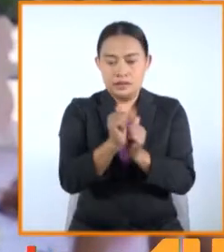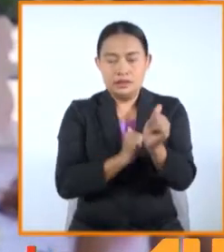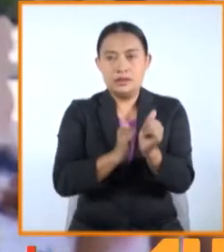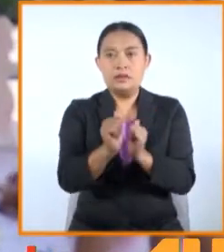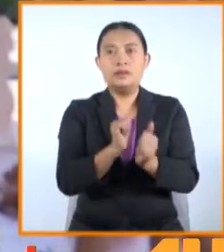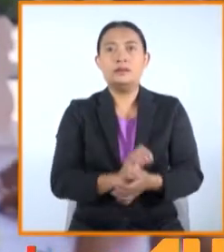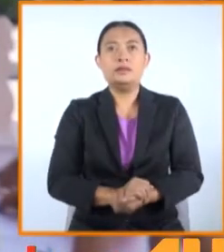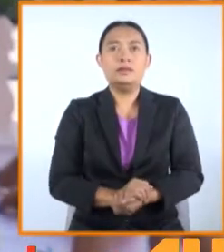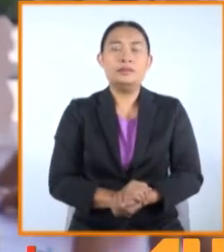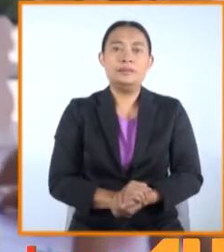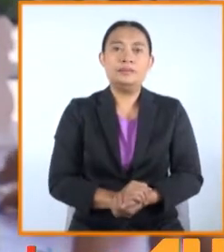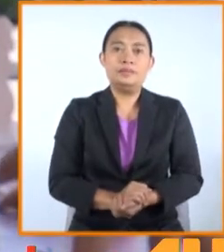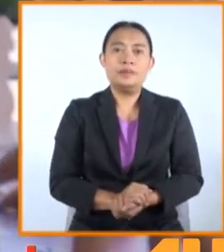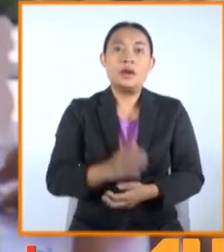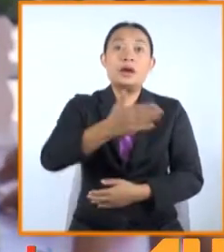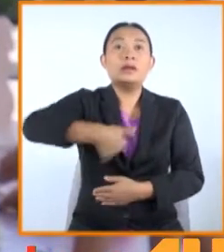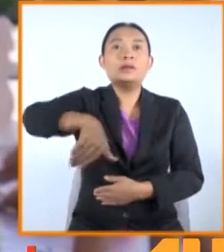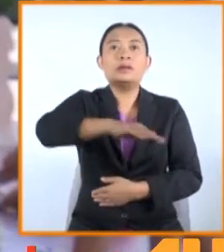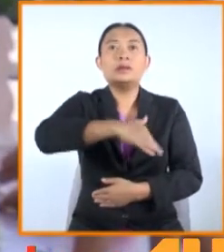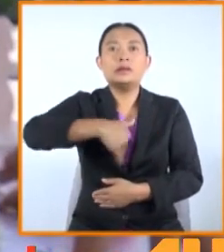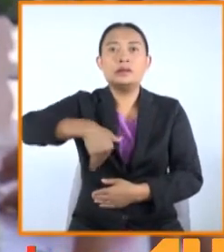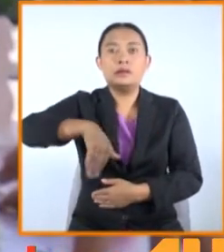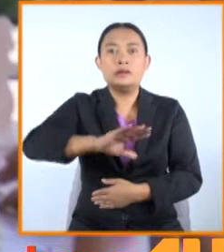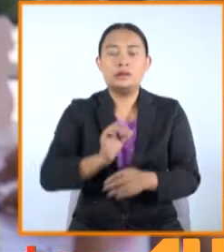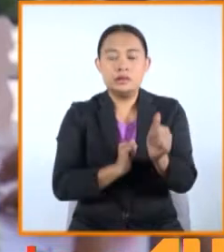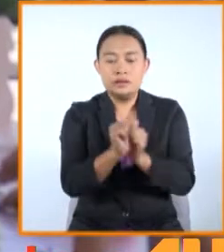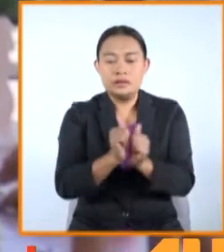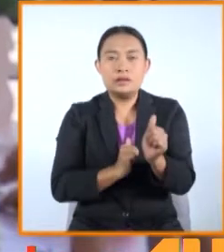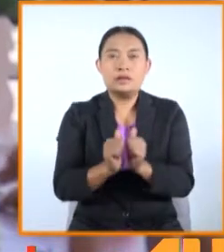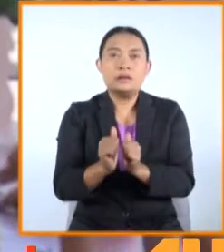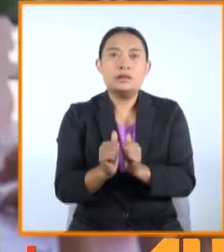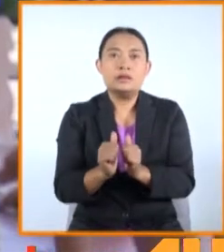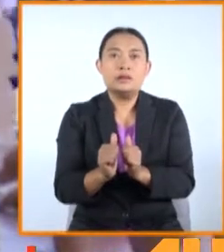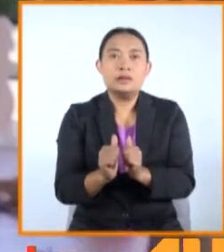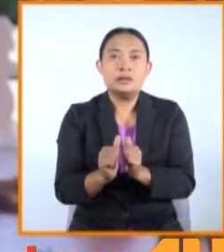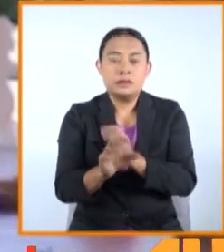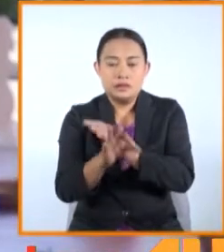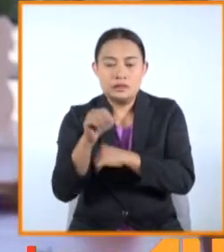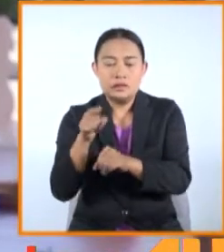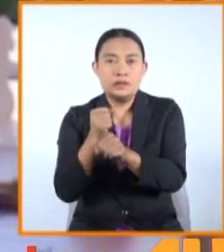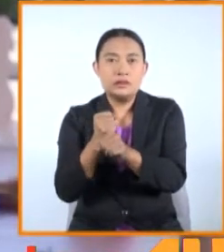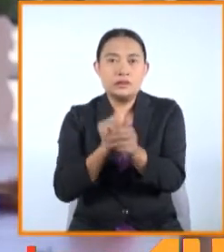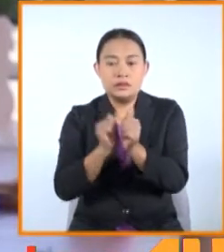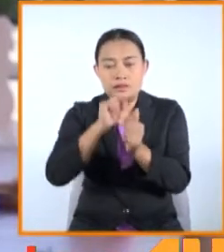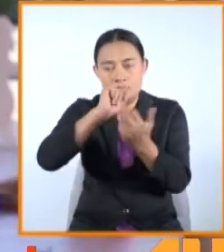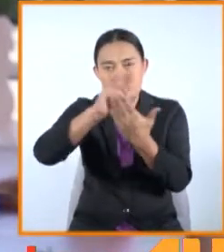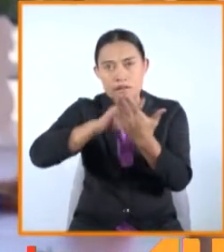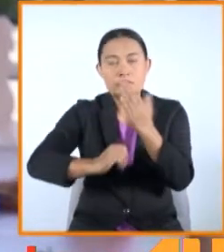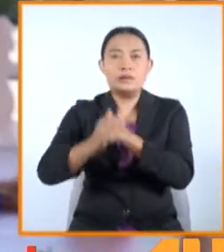ค่ะทำให้ทุกคนสามารถแบบแข่งแมตช์นี้ก็ติดทีมชาติชุดใหญ่ได้ค่ะก็ขอบคุณขอบคุณมาก